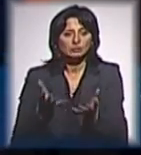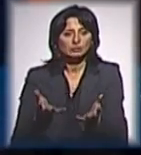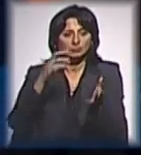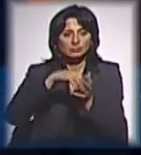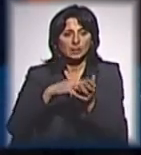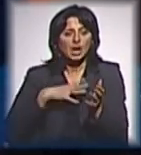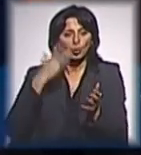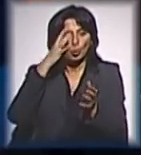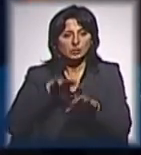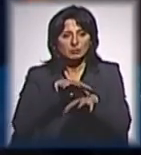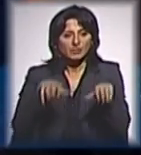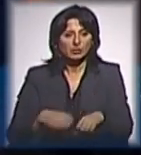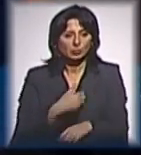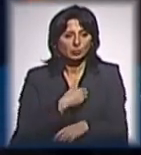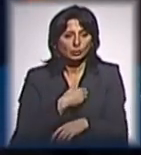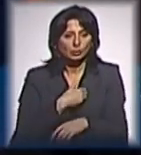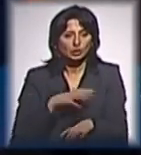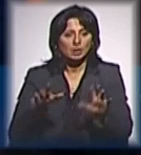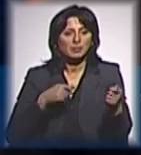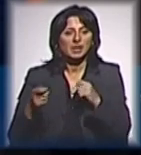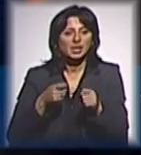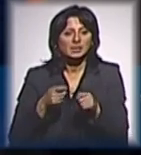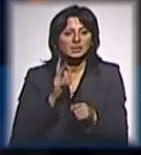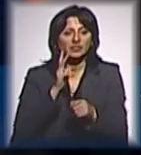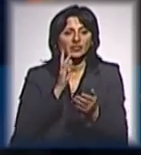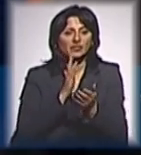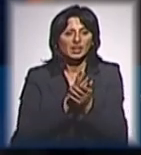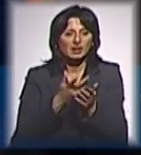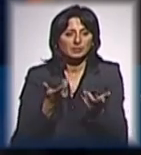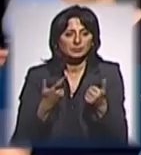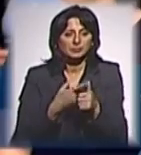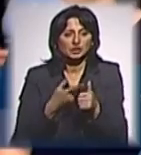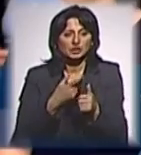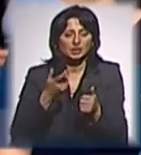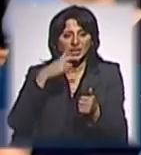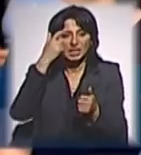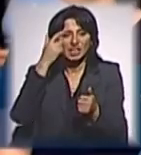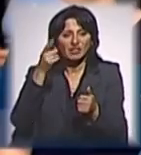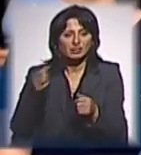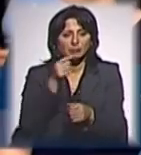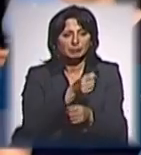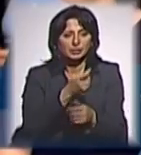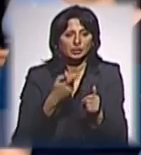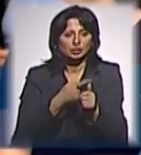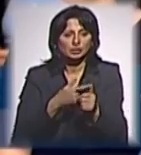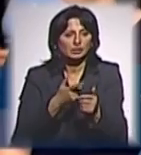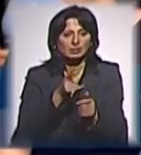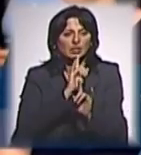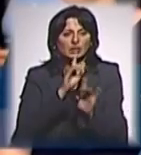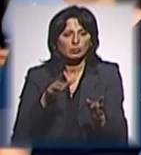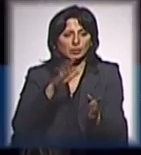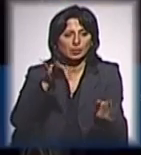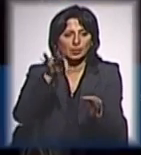ჩაიგდოს ქართულმა ოცნება. პრეზიდენტი, რომელიც არის შერისხული ბიძინა ივანიშვილის მიერ, უკვე აღარ